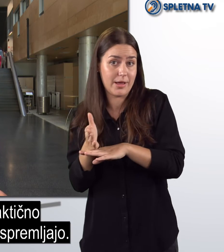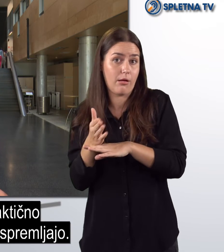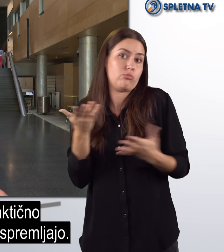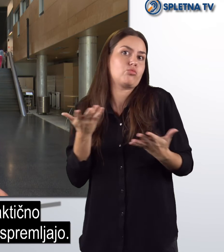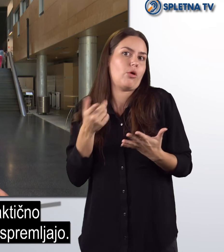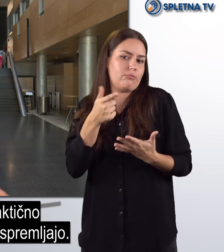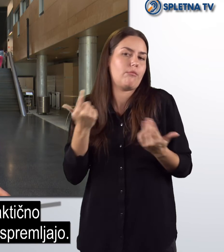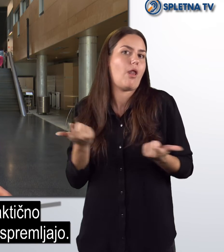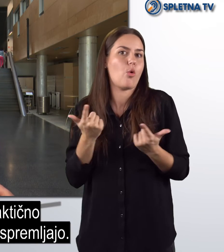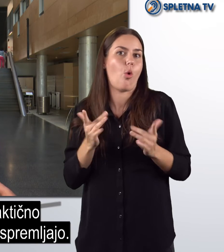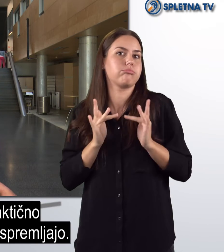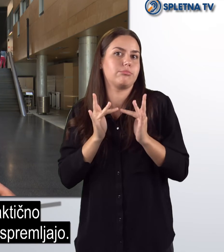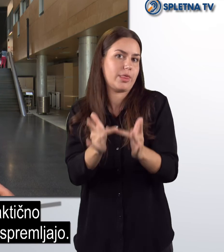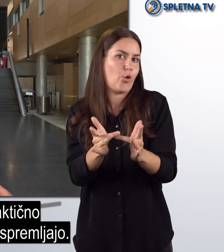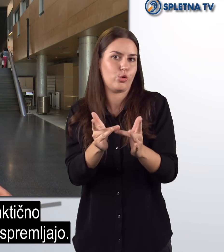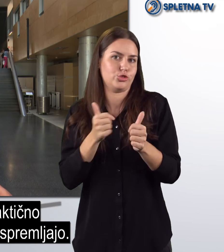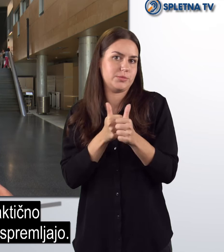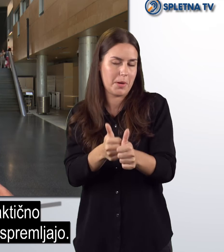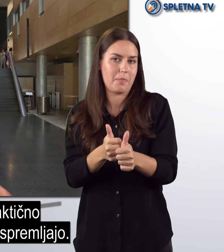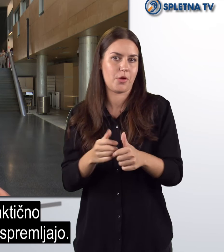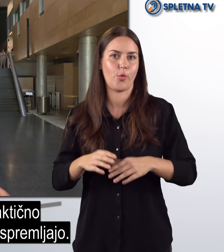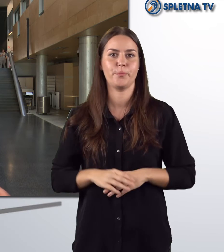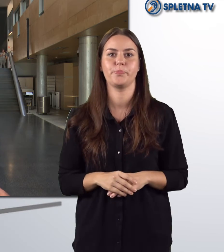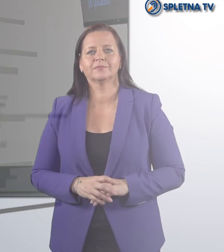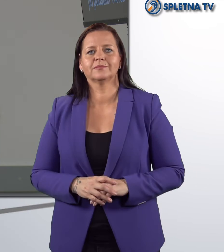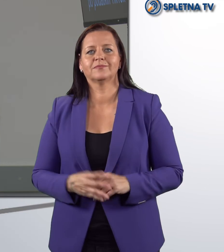praktično lahko tekoče spremljajo in